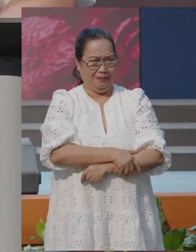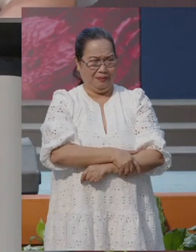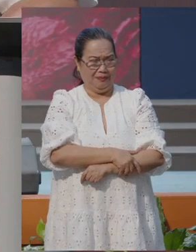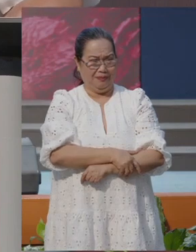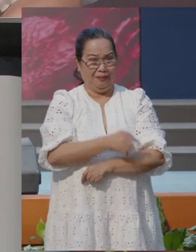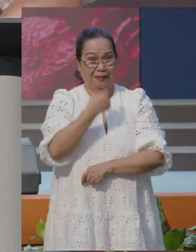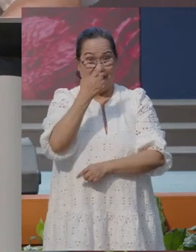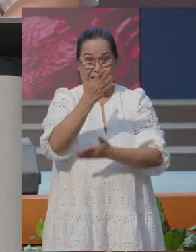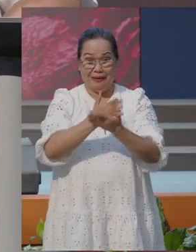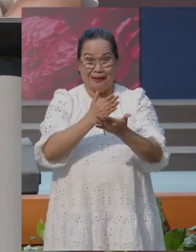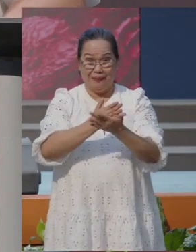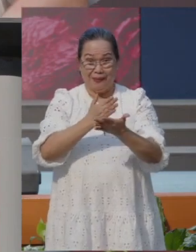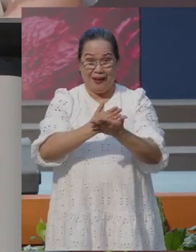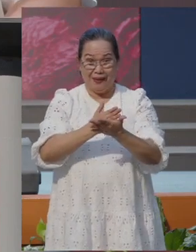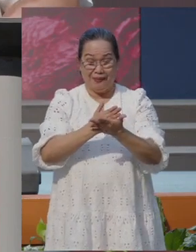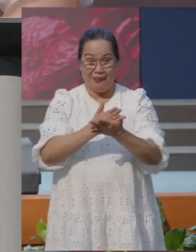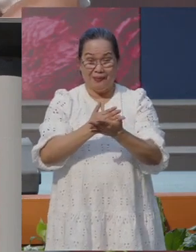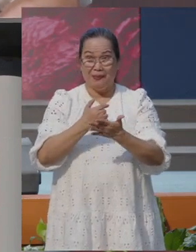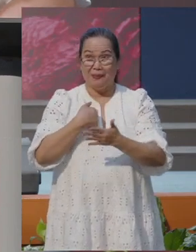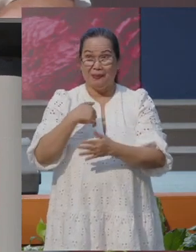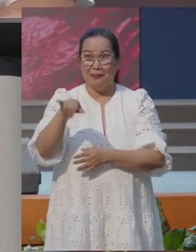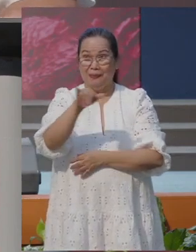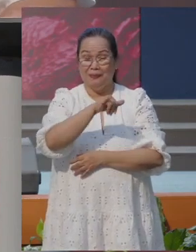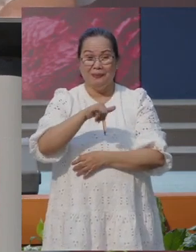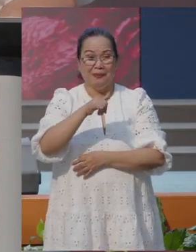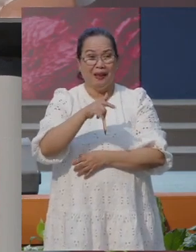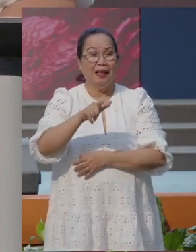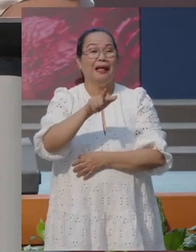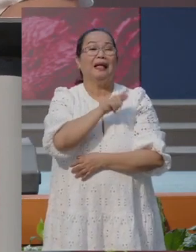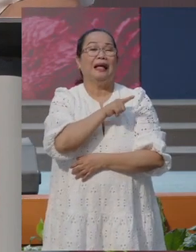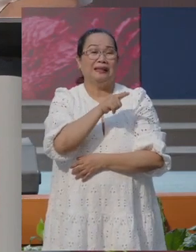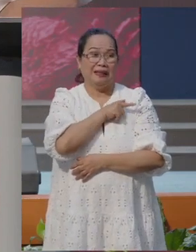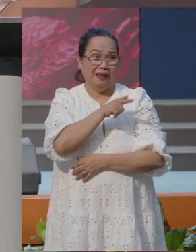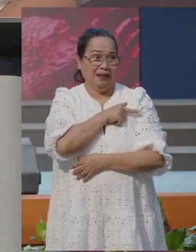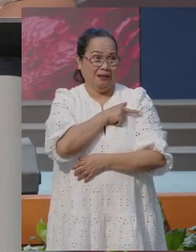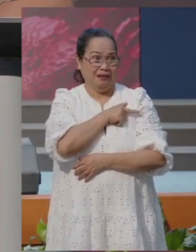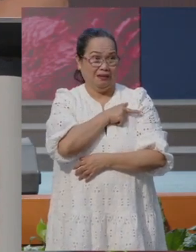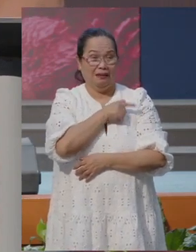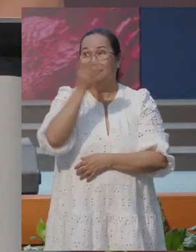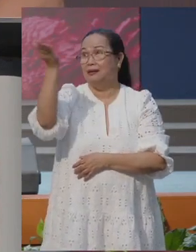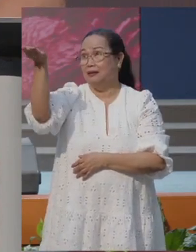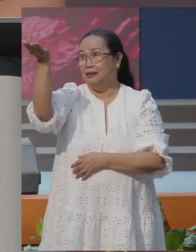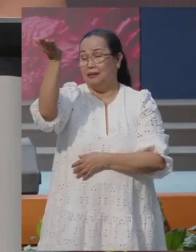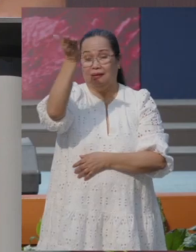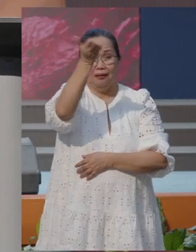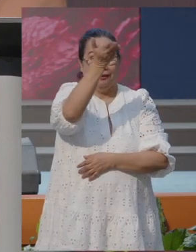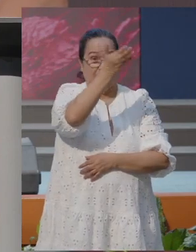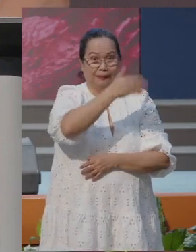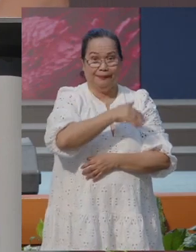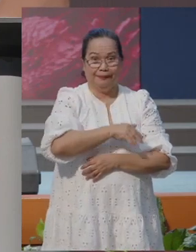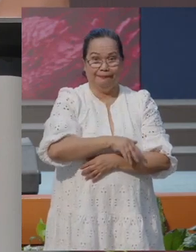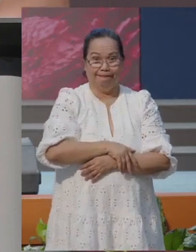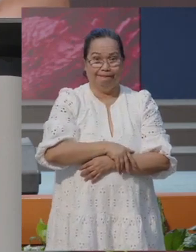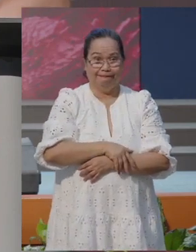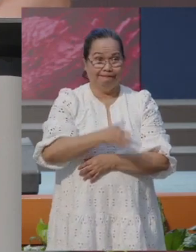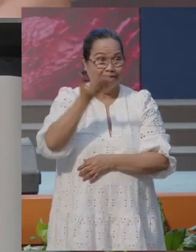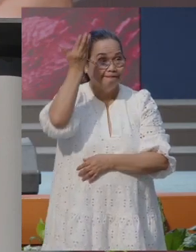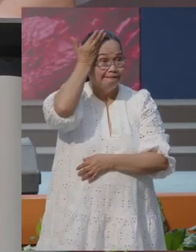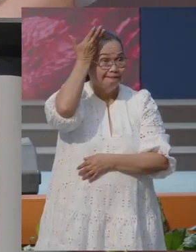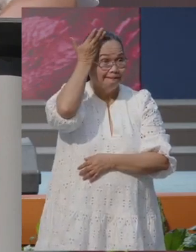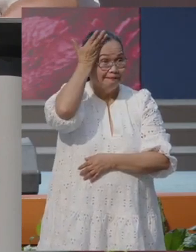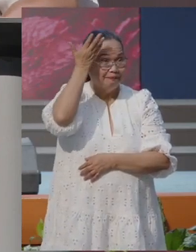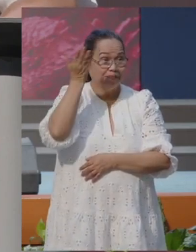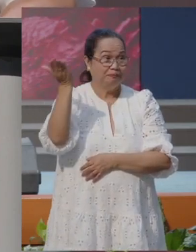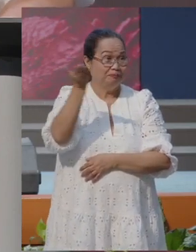Minsan pagbibigay natin na bibreed lang yung kanilang katamaran. Or nanlilin lang sila. Wala naman